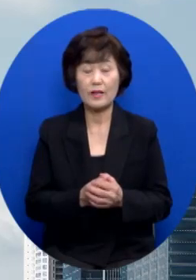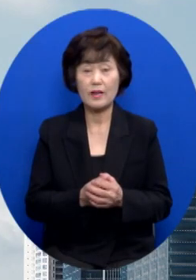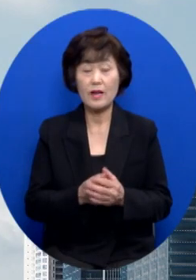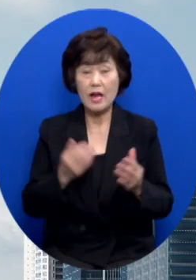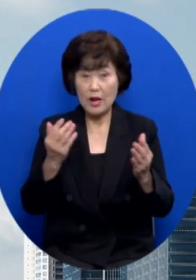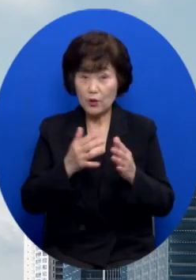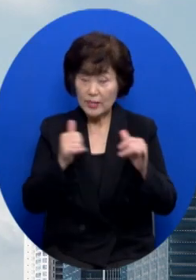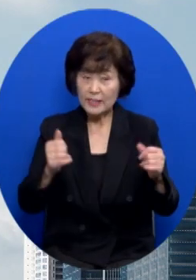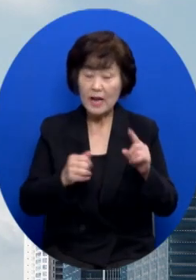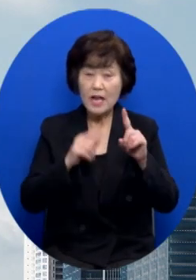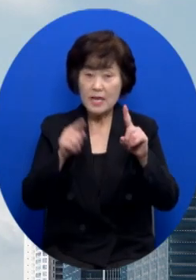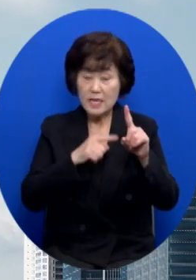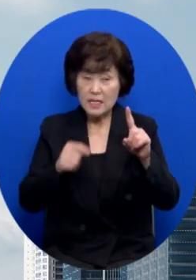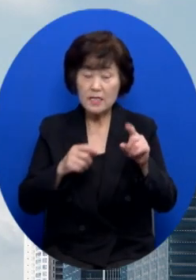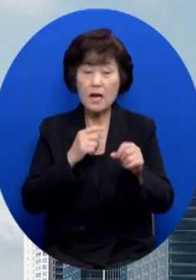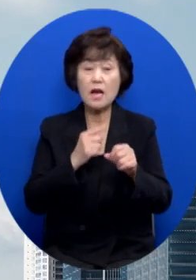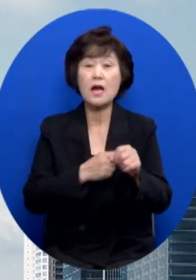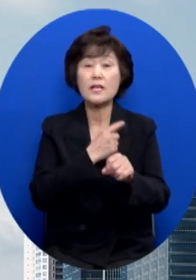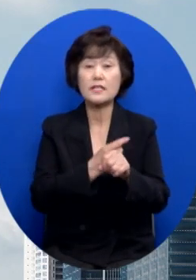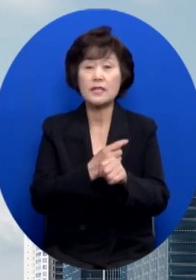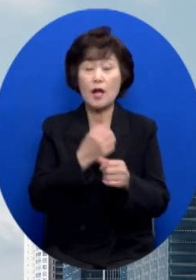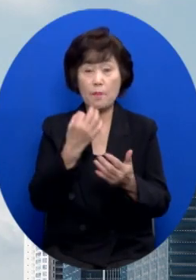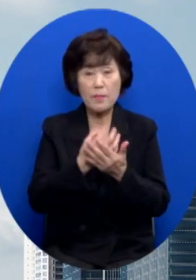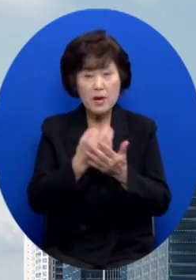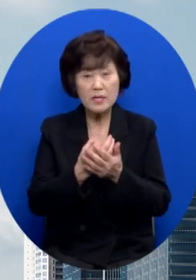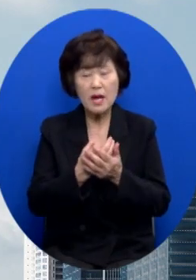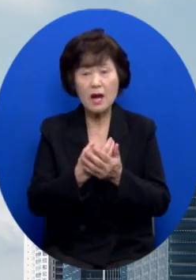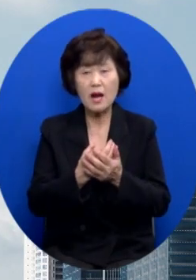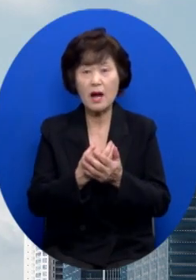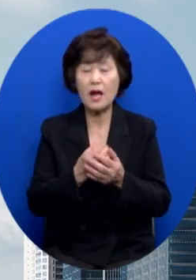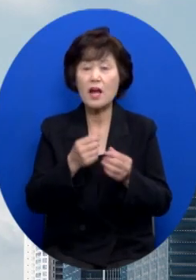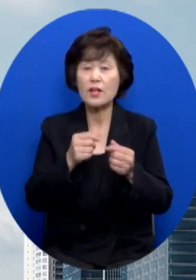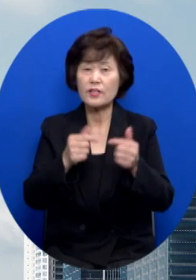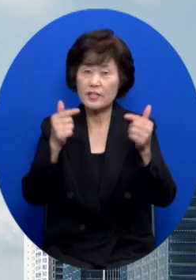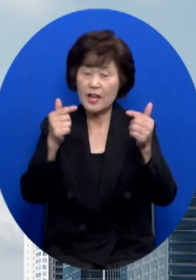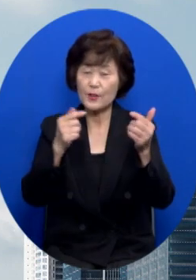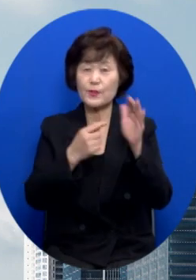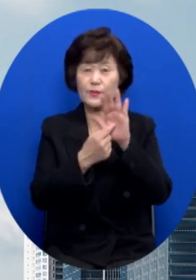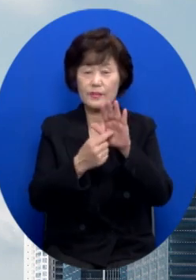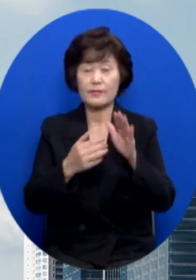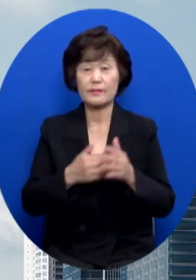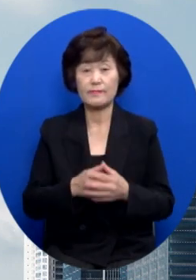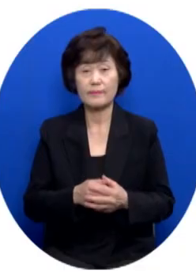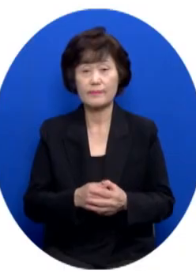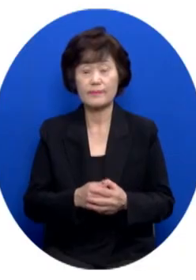근로자 1인당 시간당 임금 총액이 소폭 증가한 것으로 나타났습니다.